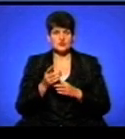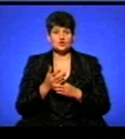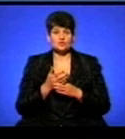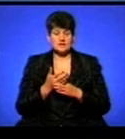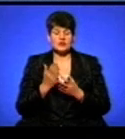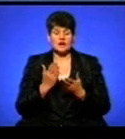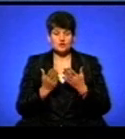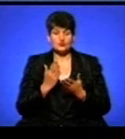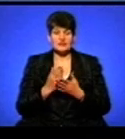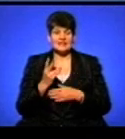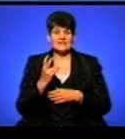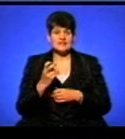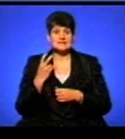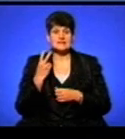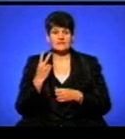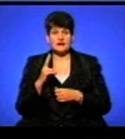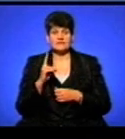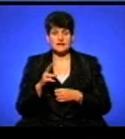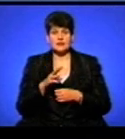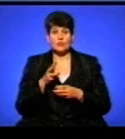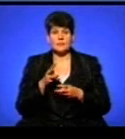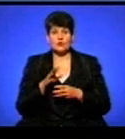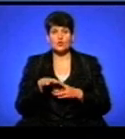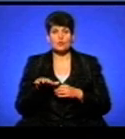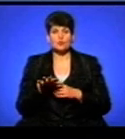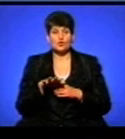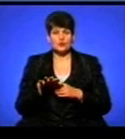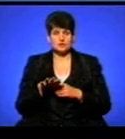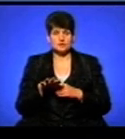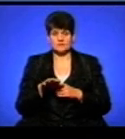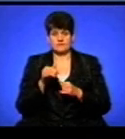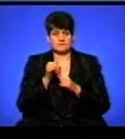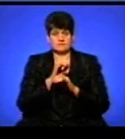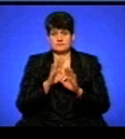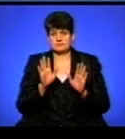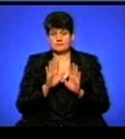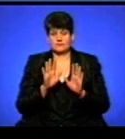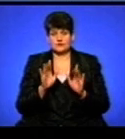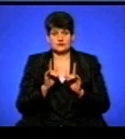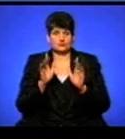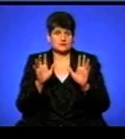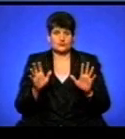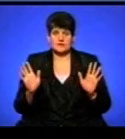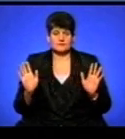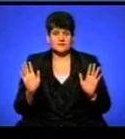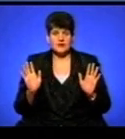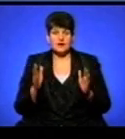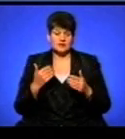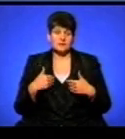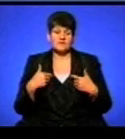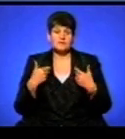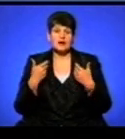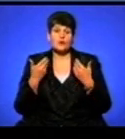є 202 квадрати опалювальної площі, не є можливим відповідно до чинного законодавства. Але я би